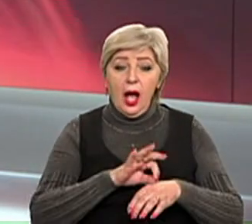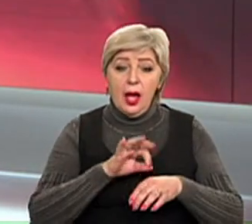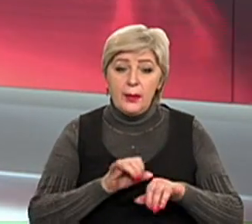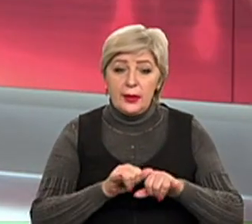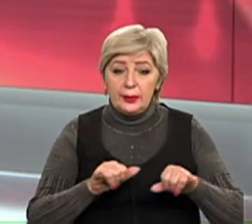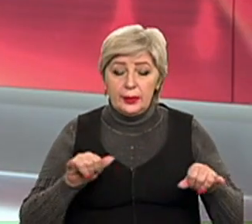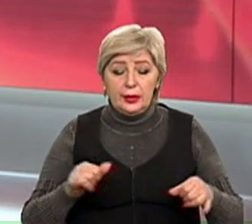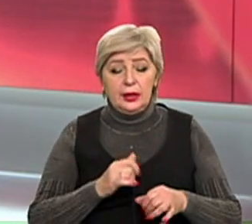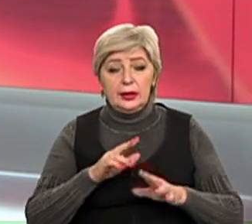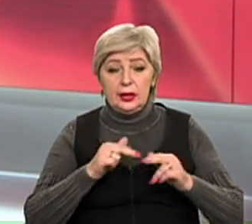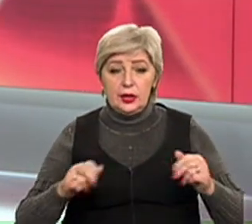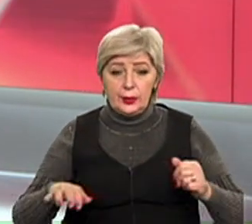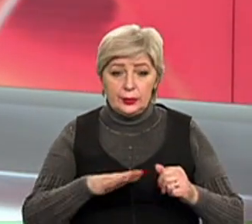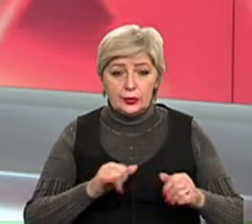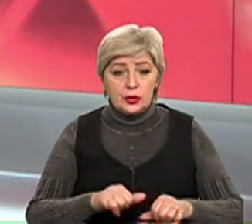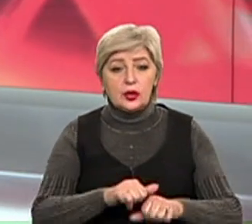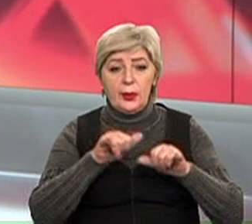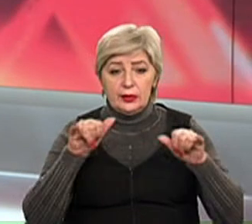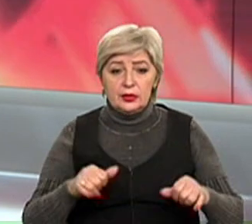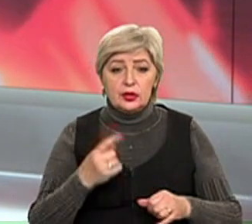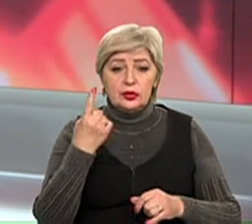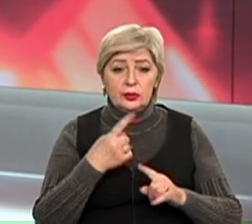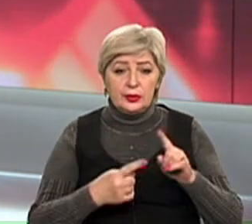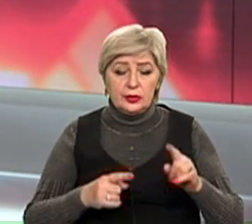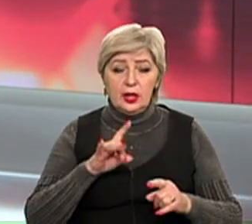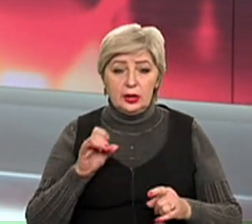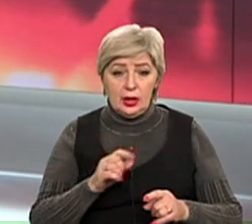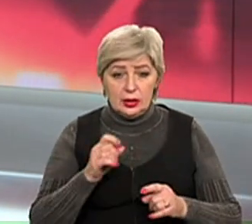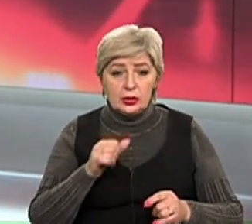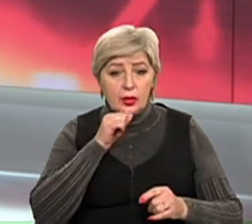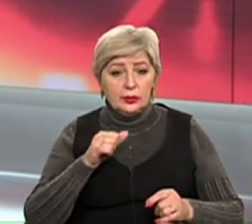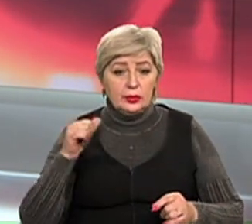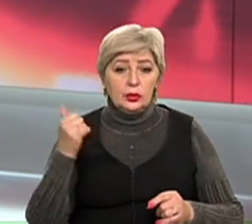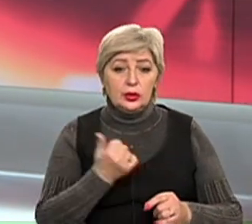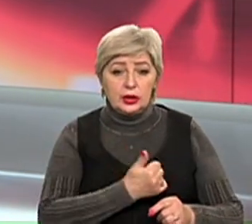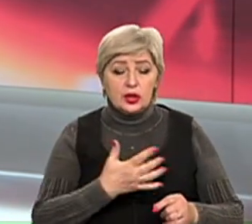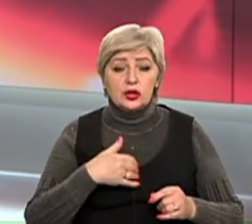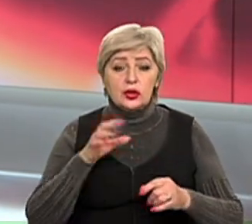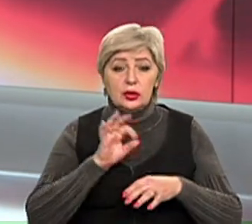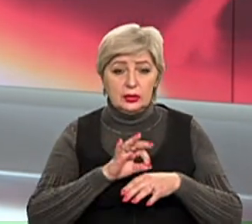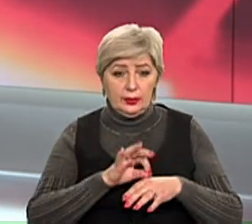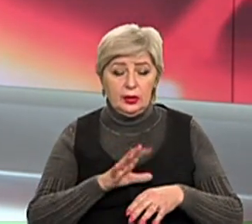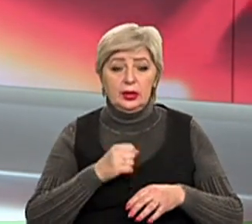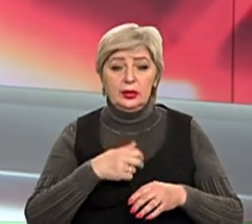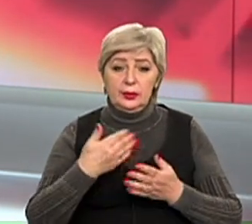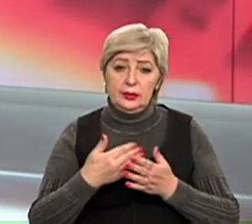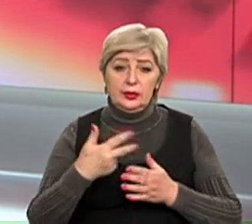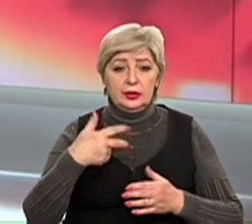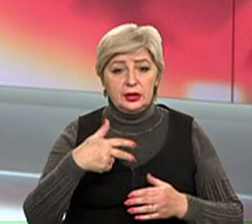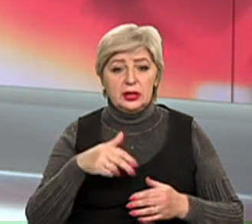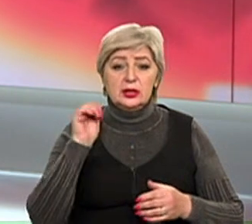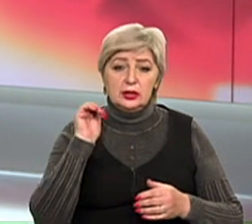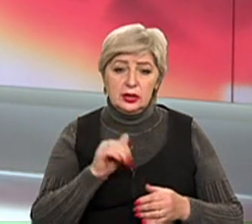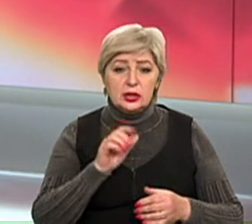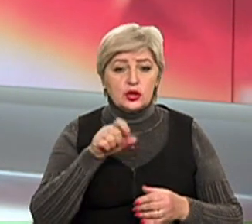Епідпоріг на Дніпропетровщині перевищений у півтора разу. Минулого тижня в області на гострі респіраторні вірусні інфекції та грип захворіли